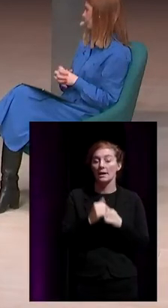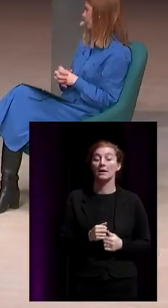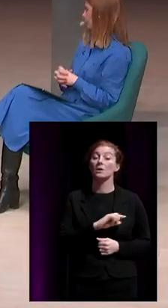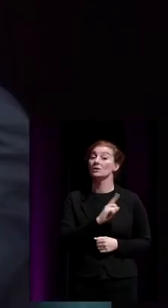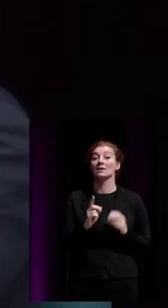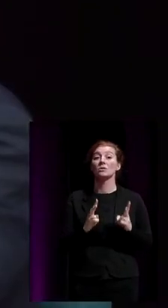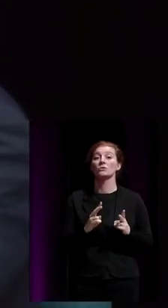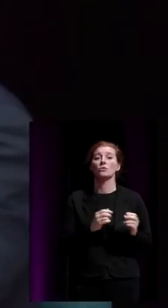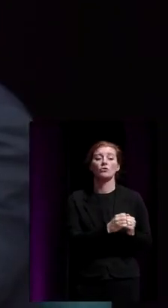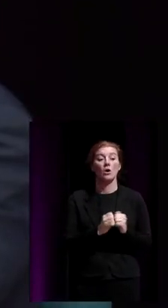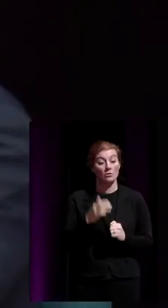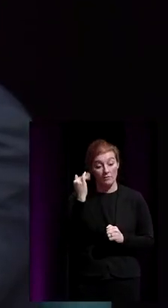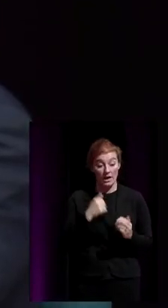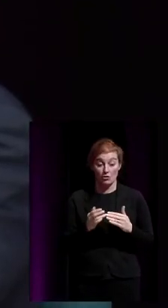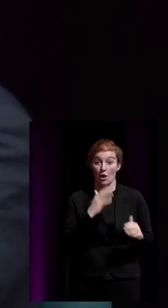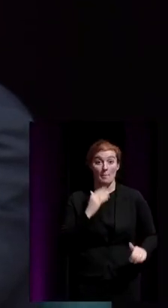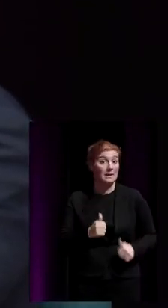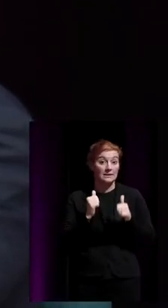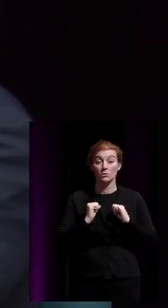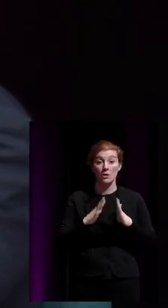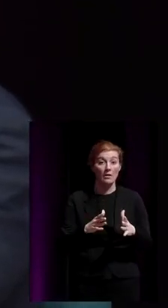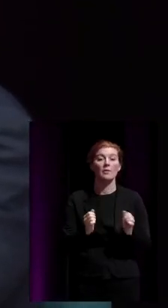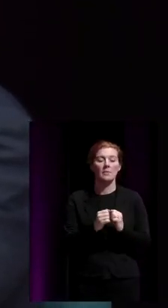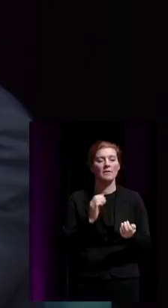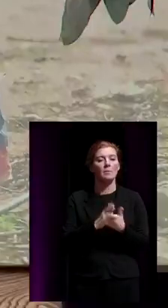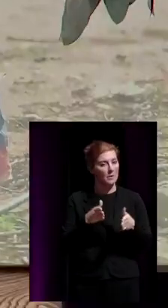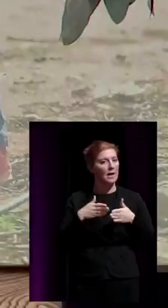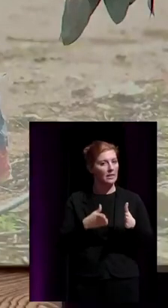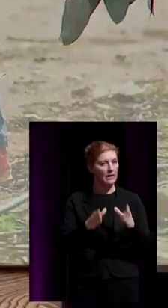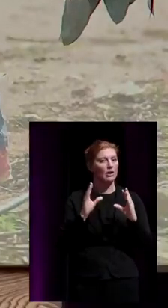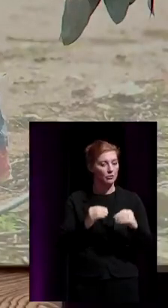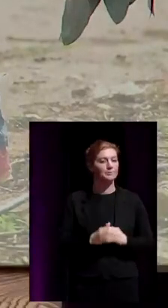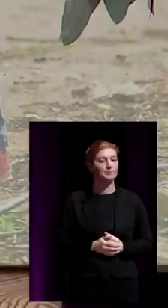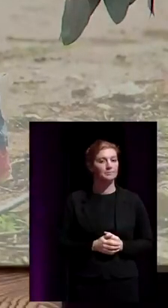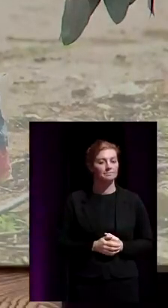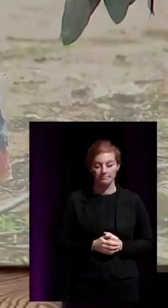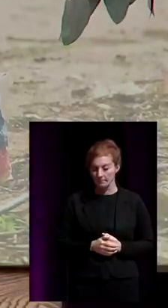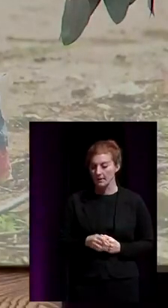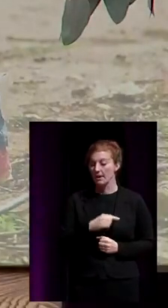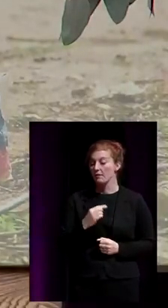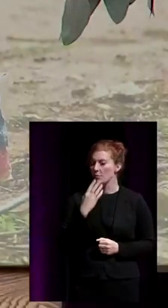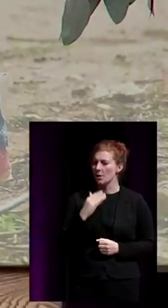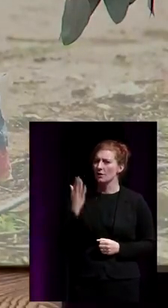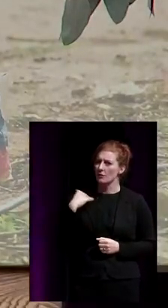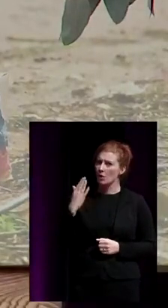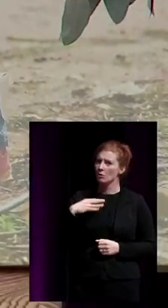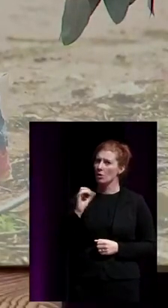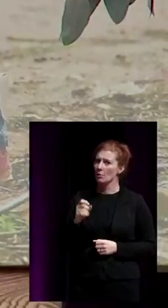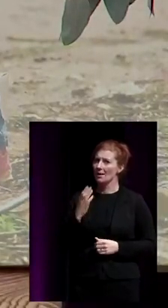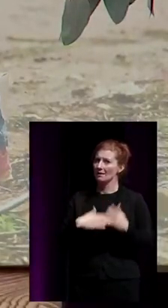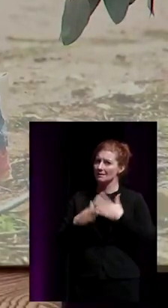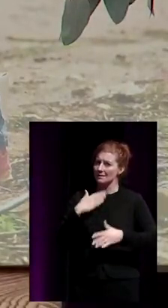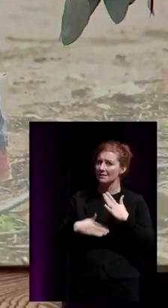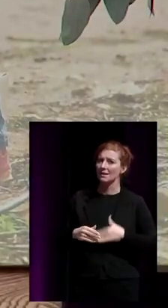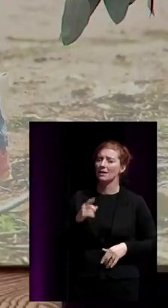alltid saker vi kan göra bättre, men jag tycker vi är på rätt väg. Vi pratade innan lite om det här intressant att